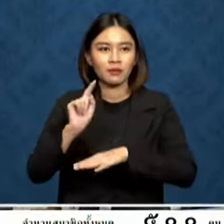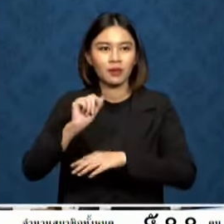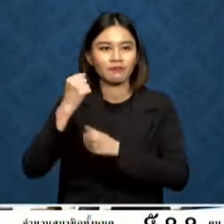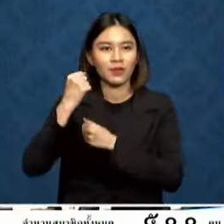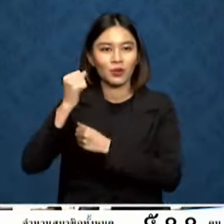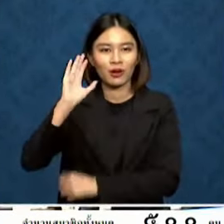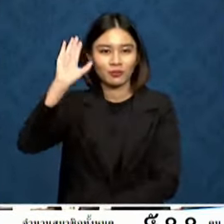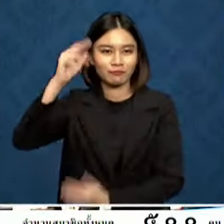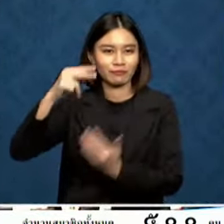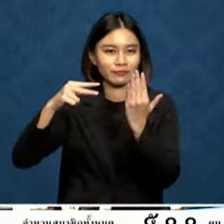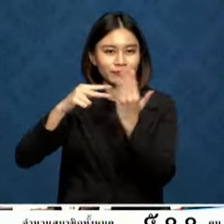ครับ